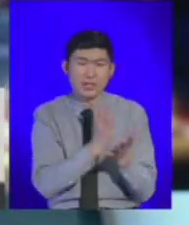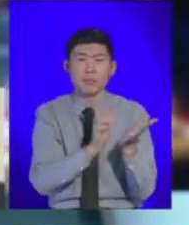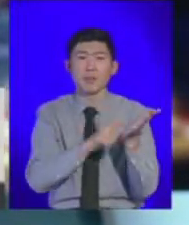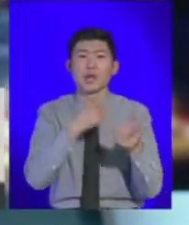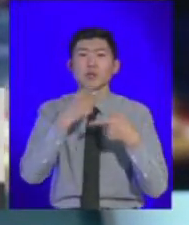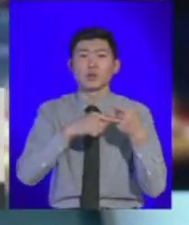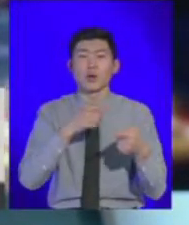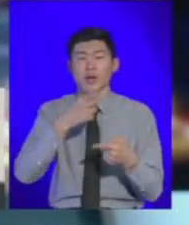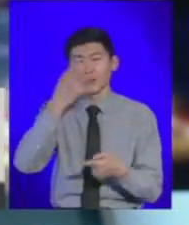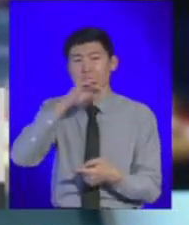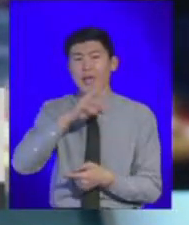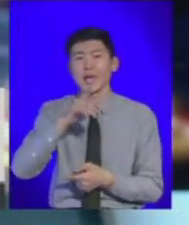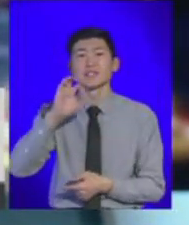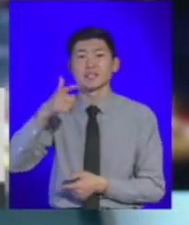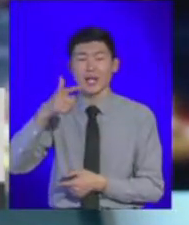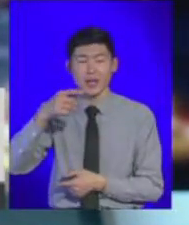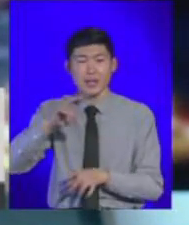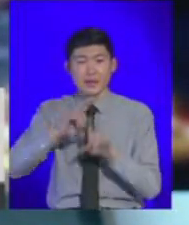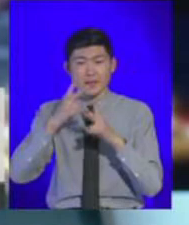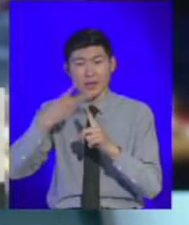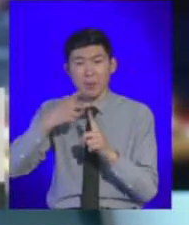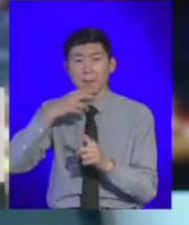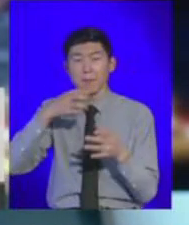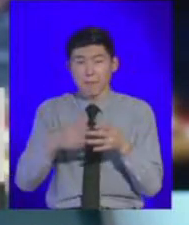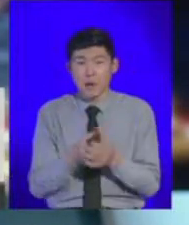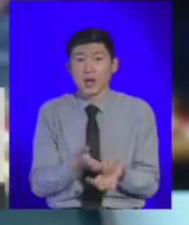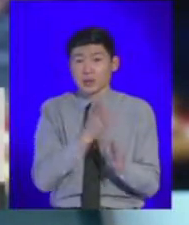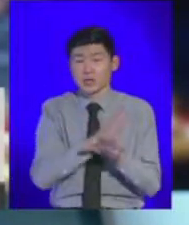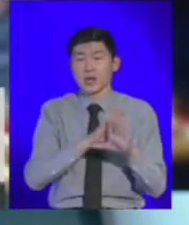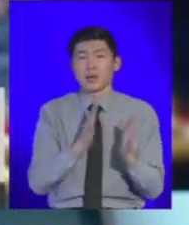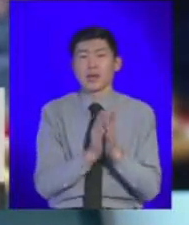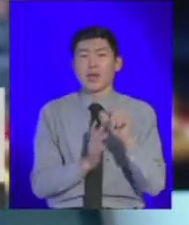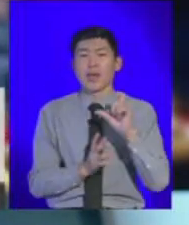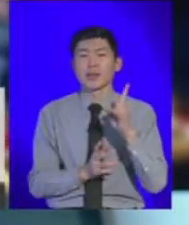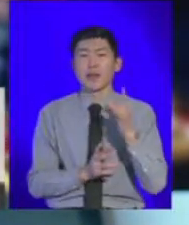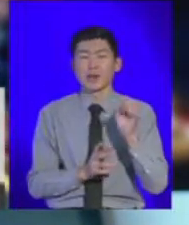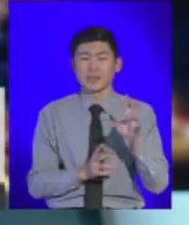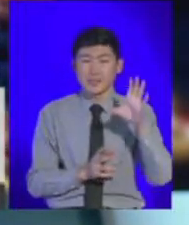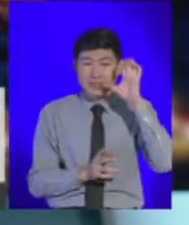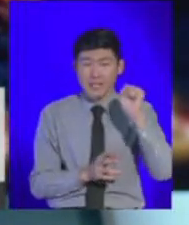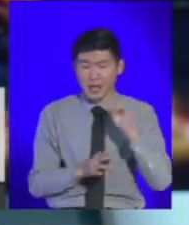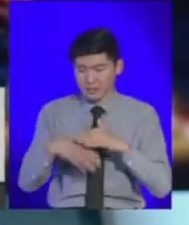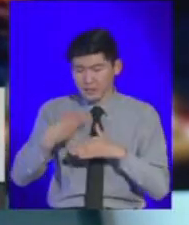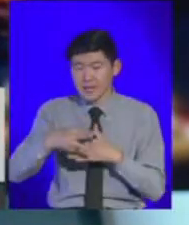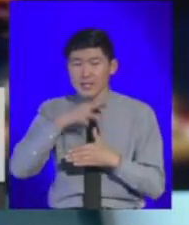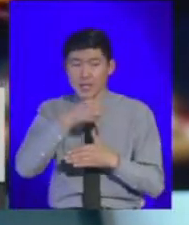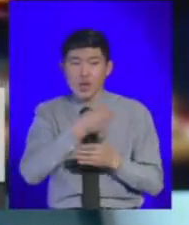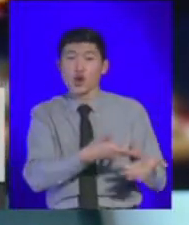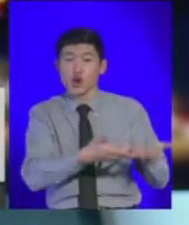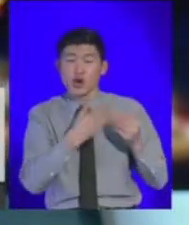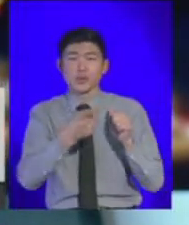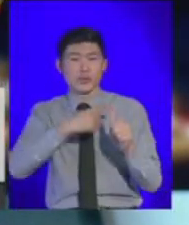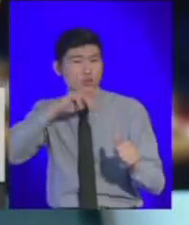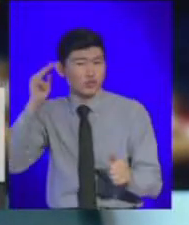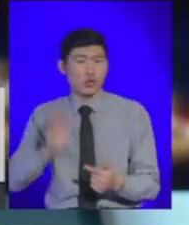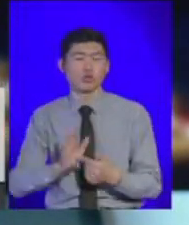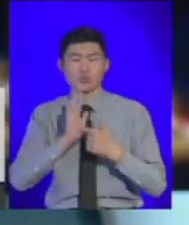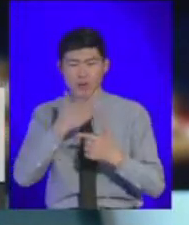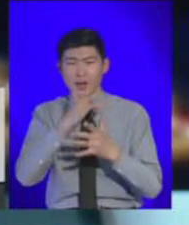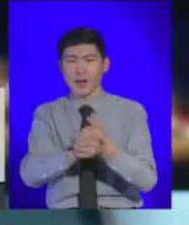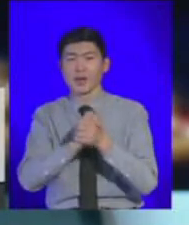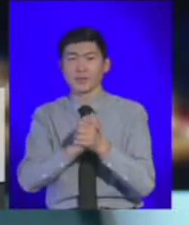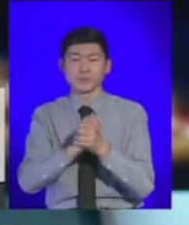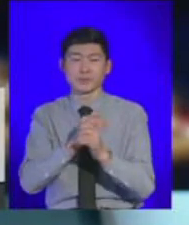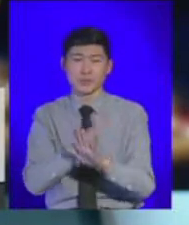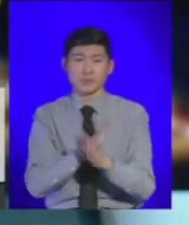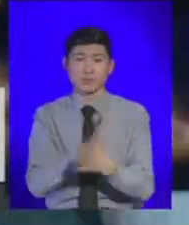тэг нэвтрүүлгийн багаас санаачлаг гаргасан. Энэ хүрээнд их хамглан сайд дараах ярилцлагыг өгч нэрсийг ил олгоо амллаа.